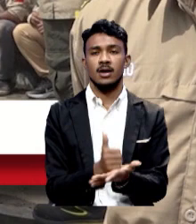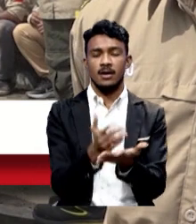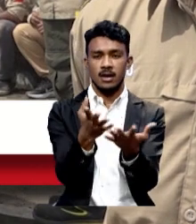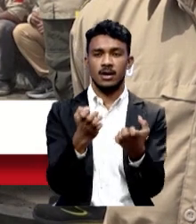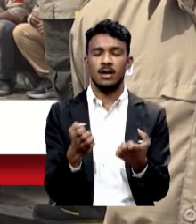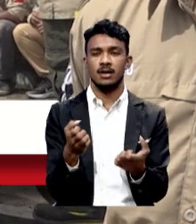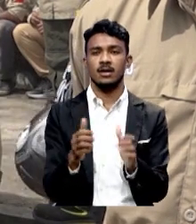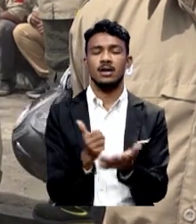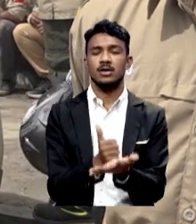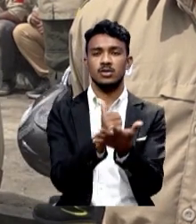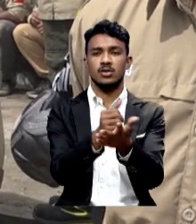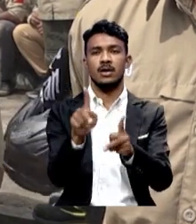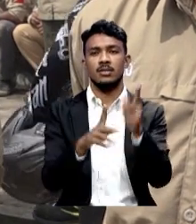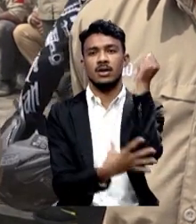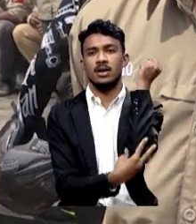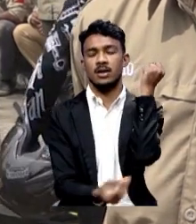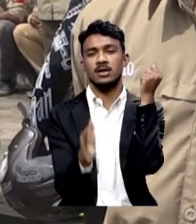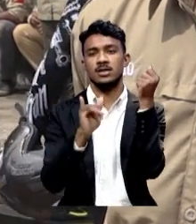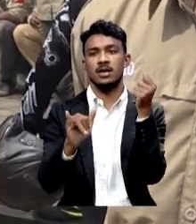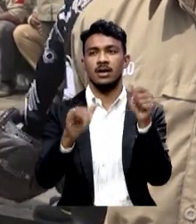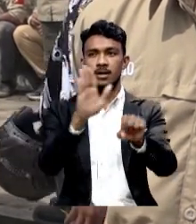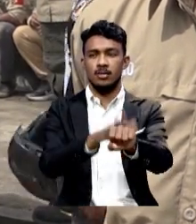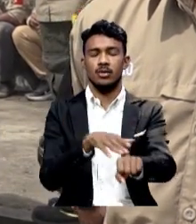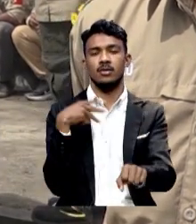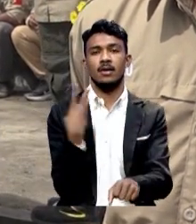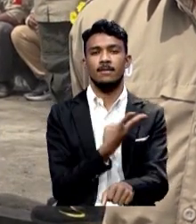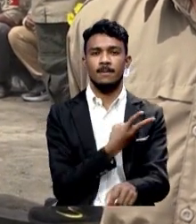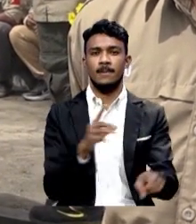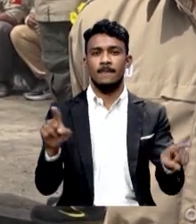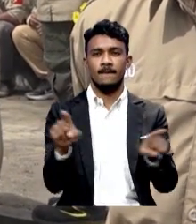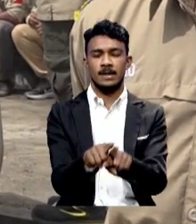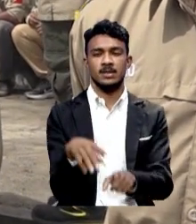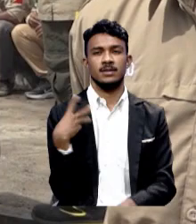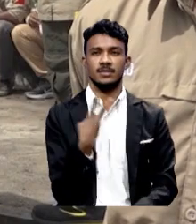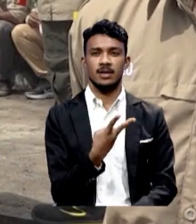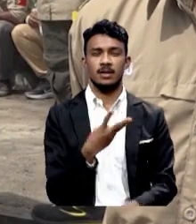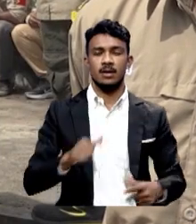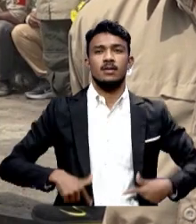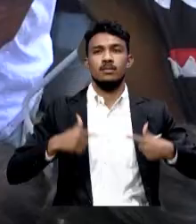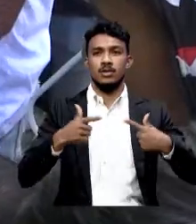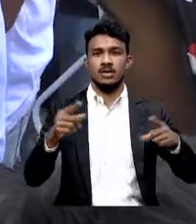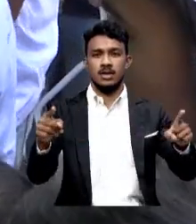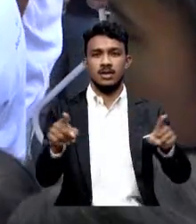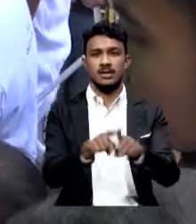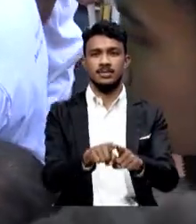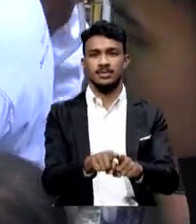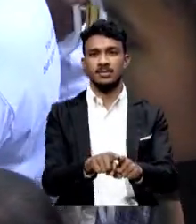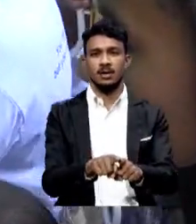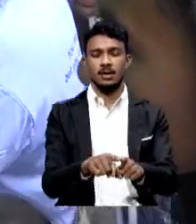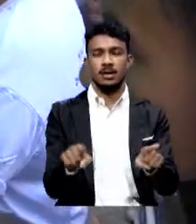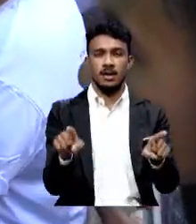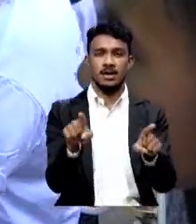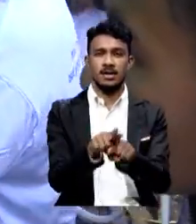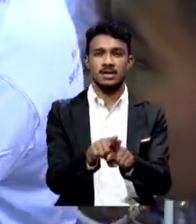sira ni semper diri ziami kata ita Moris ne hanesan fini